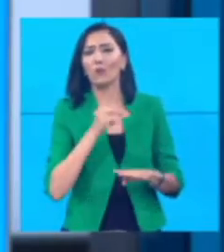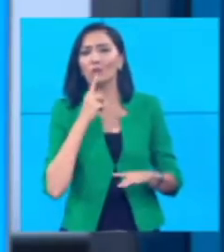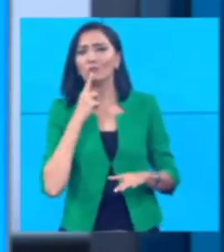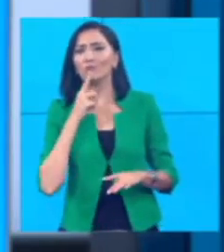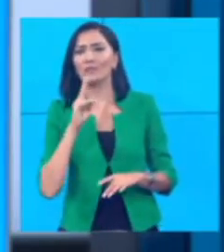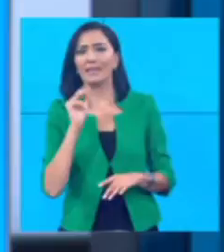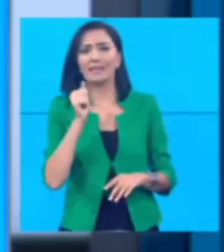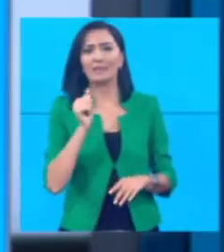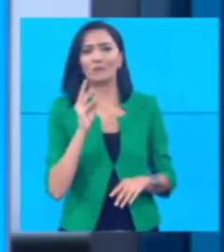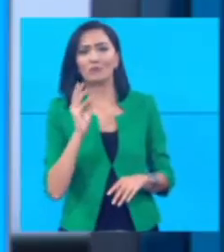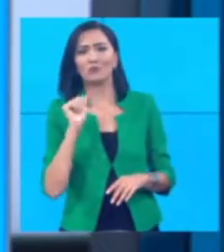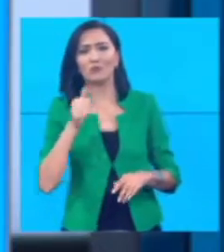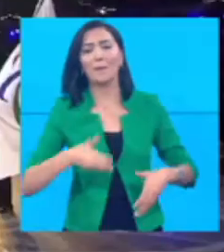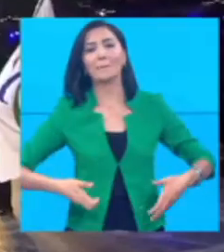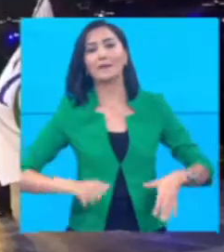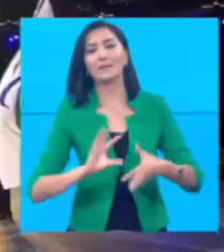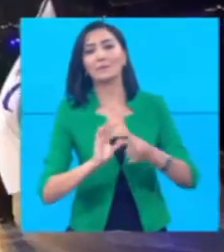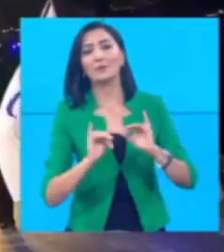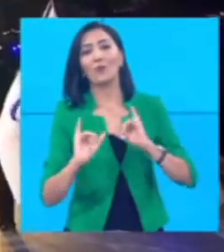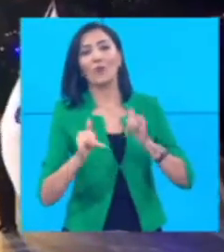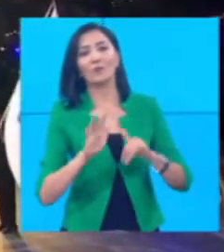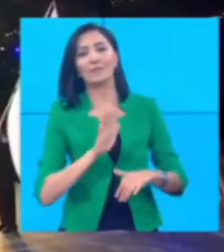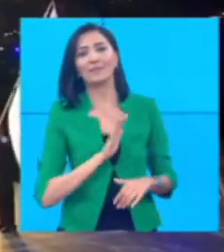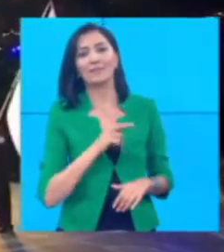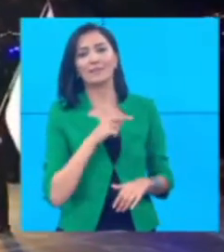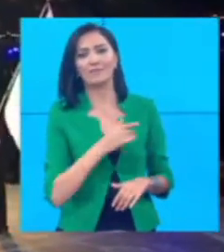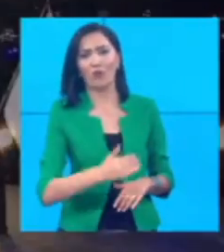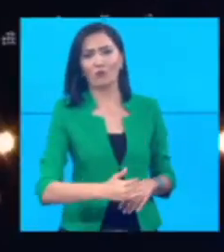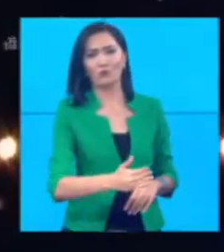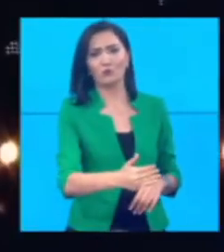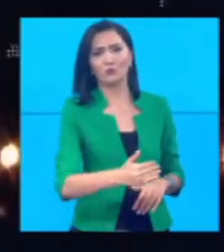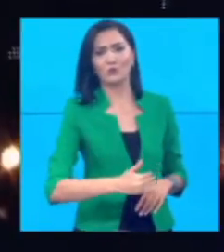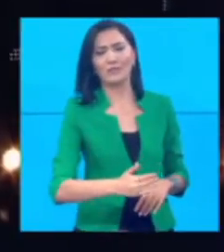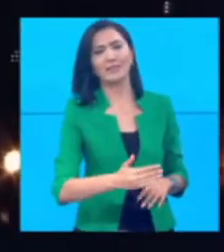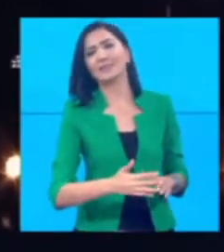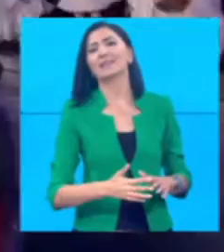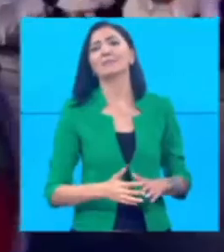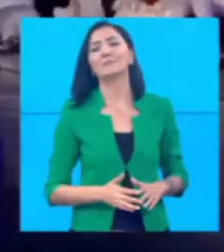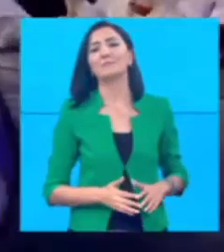objektif konuşalım. Çünkü evet. 2 gün sonra, 3 gün sonra Paralimpik oyunları önümüzde.